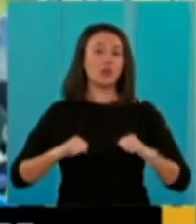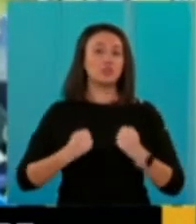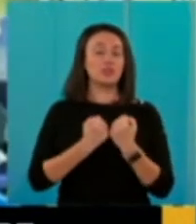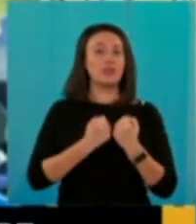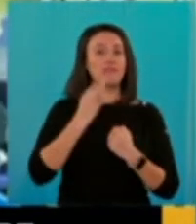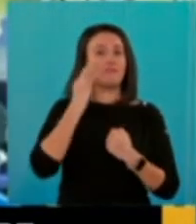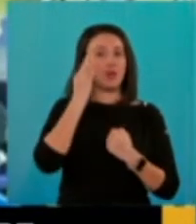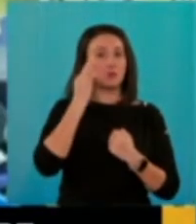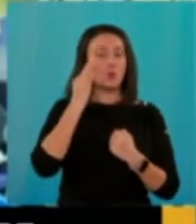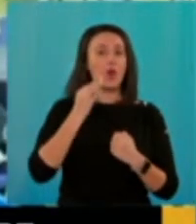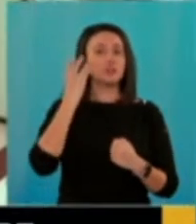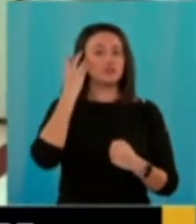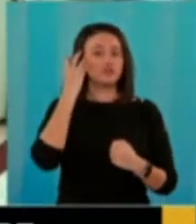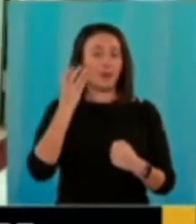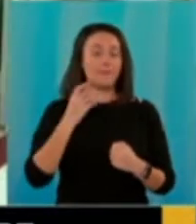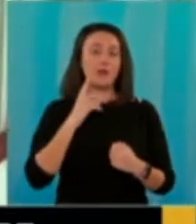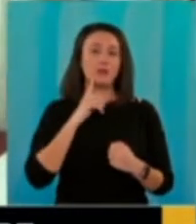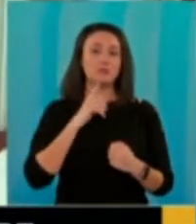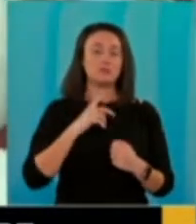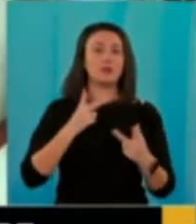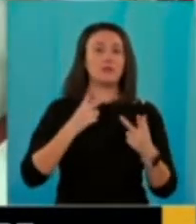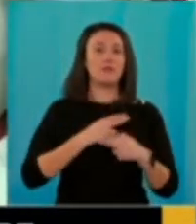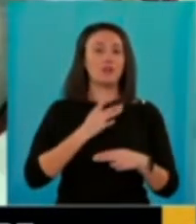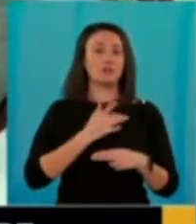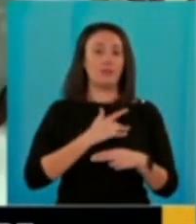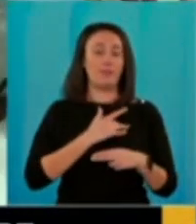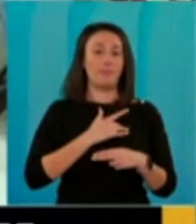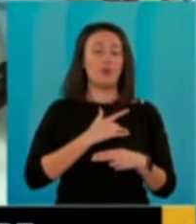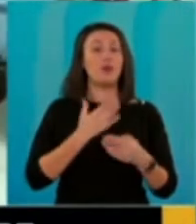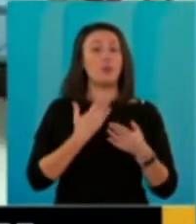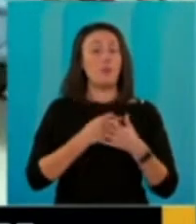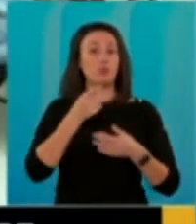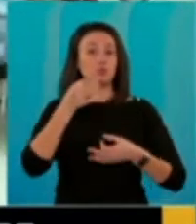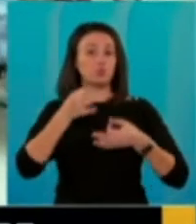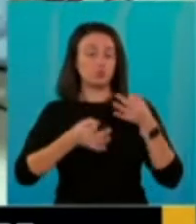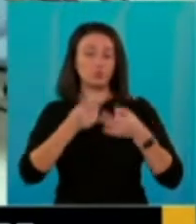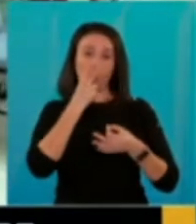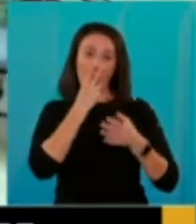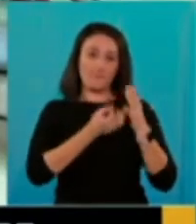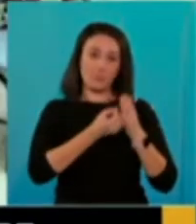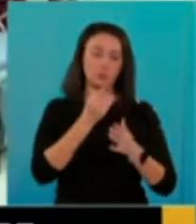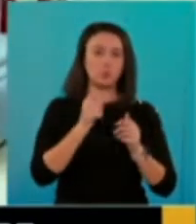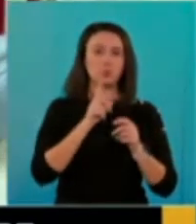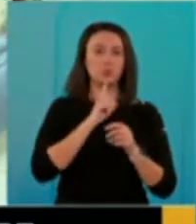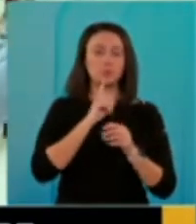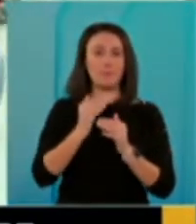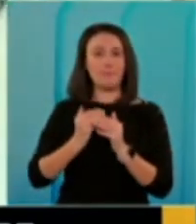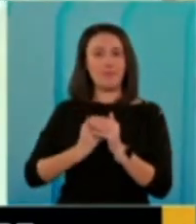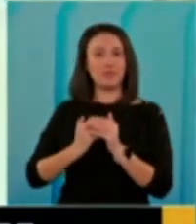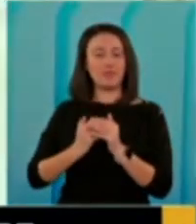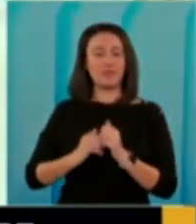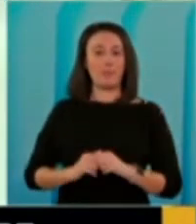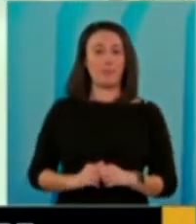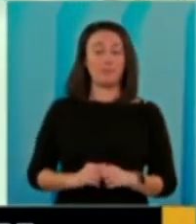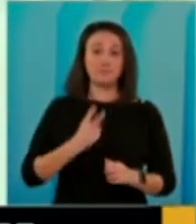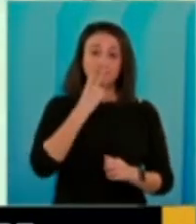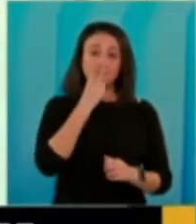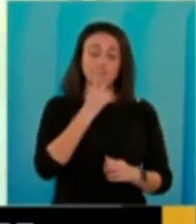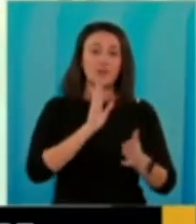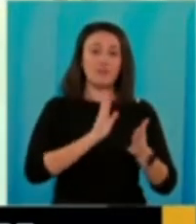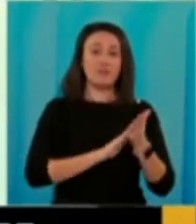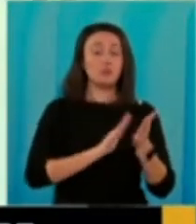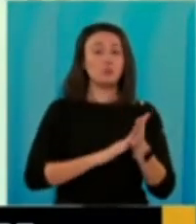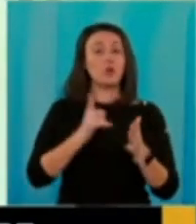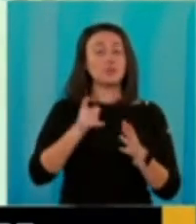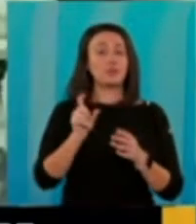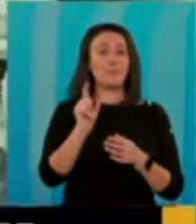accidentelor vasculare cerebrale sau infarctului de miocard. Pentru că un studiu apărut puțin mai devreme sublinează faptul